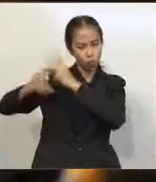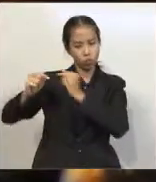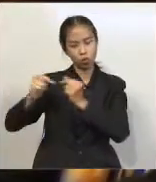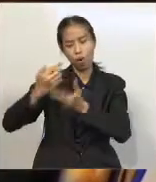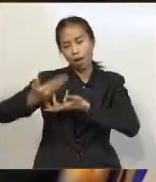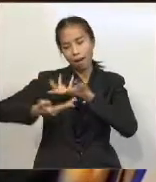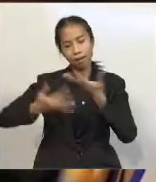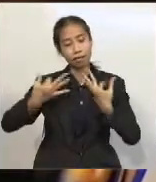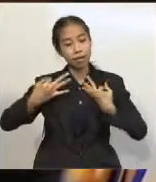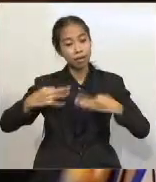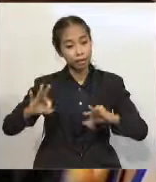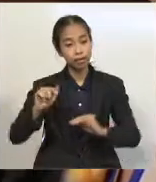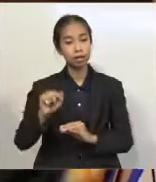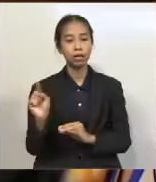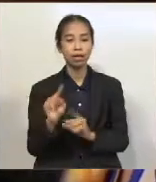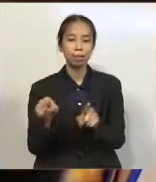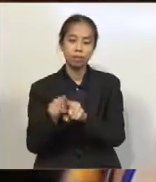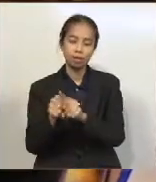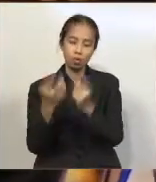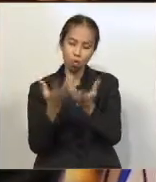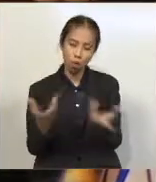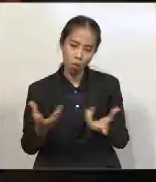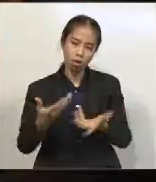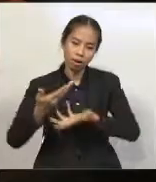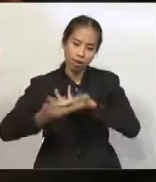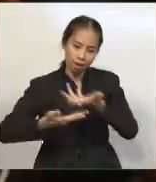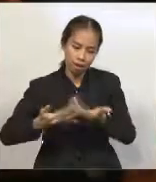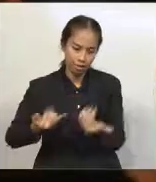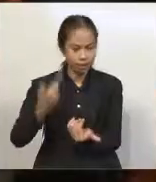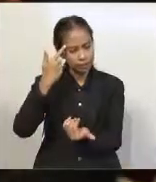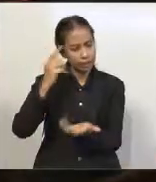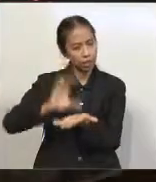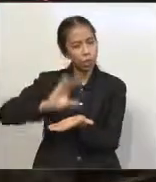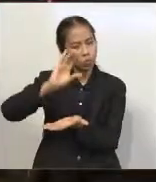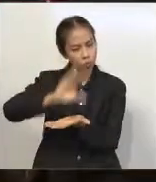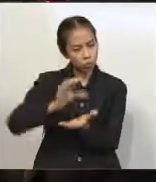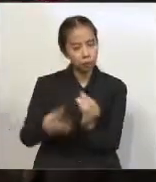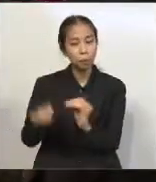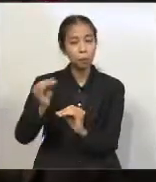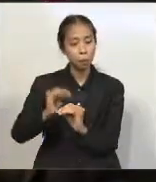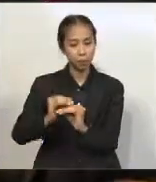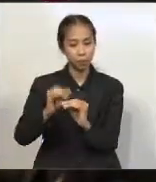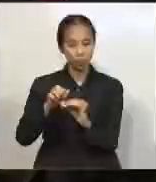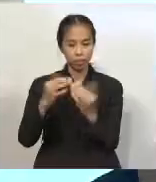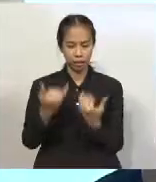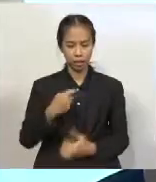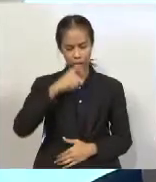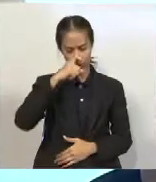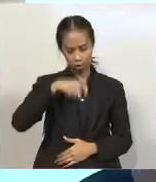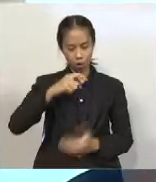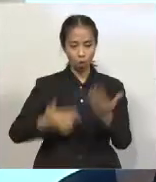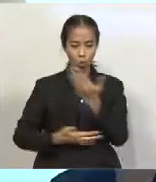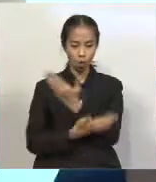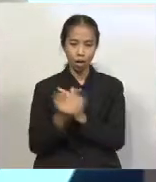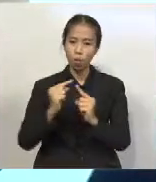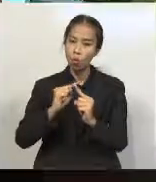เปิดตลาดสินค้าแล้วก็เตรียมเปิดเสรีการลงทุนเพิ่มเติมระหว่างกันด้วยขณะเดียวกันไทยยังใช้โอกาสนี้ห